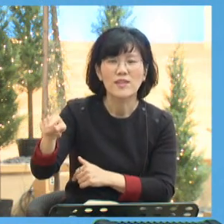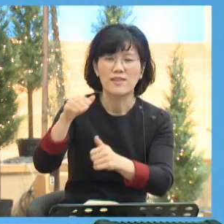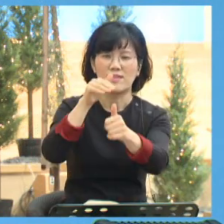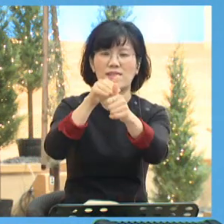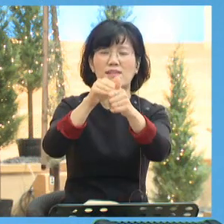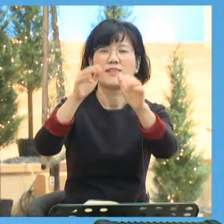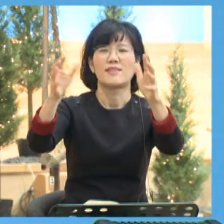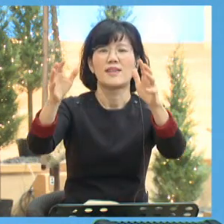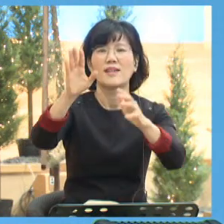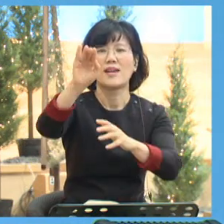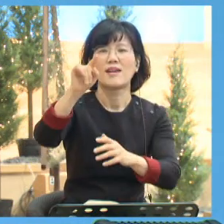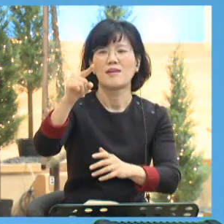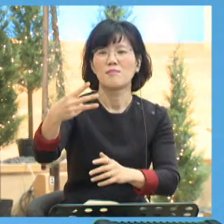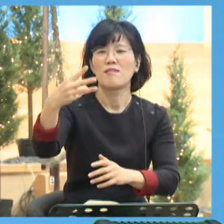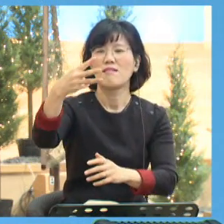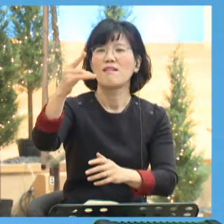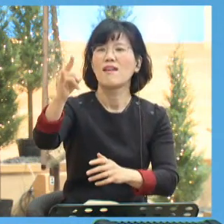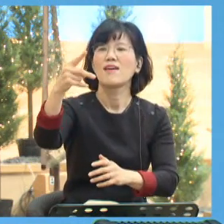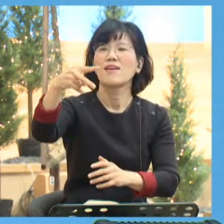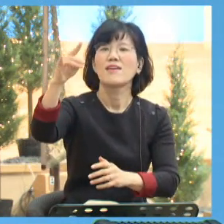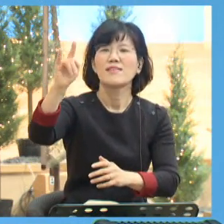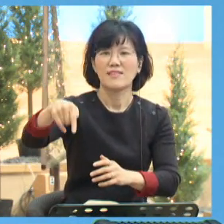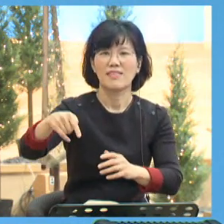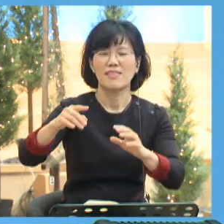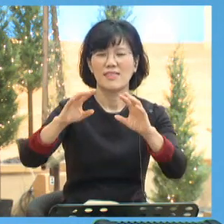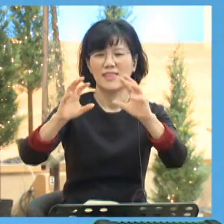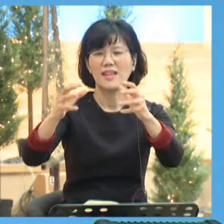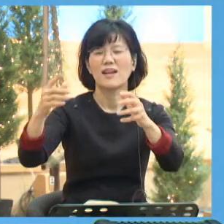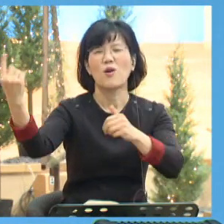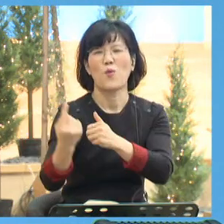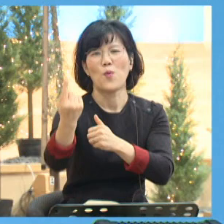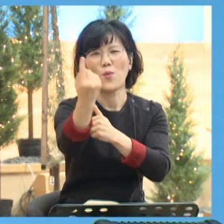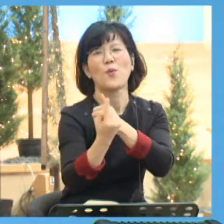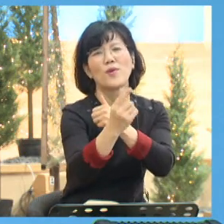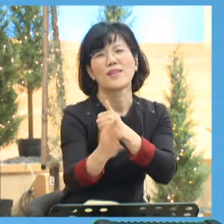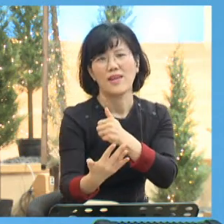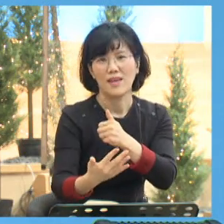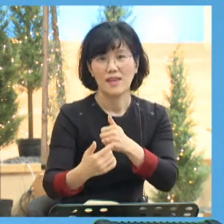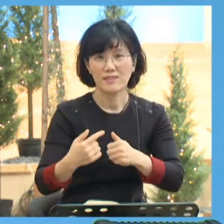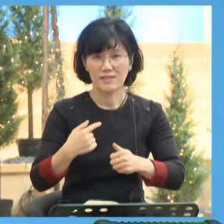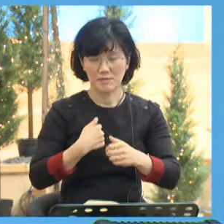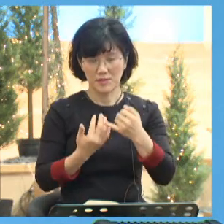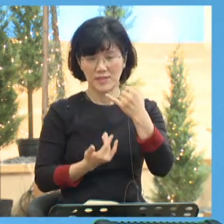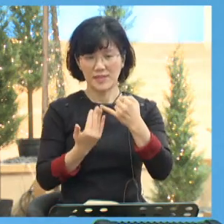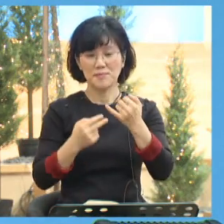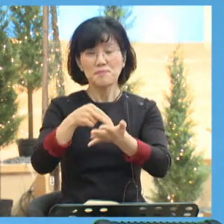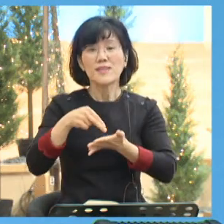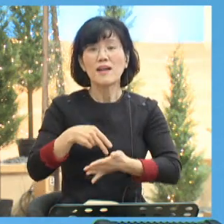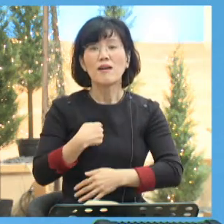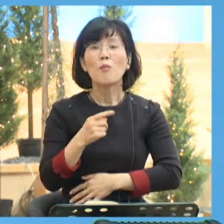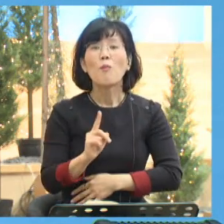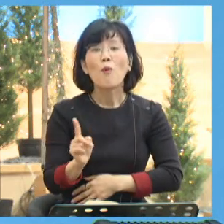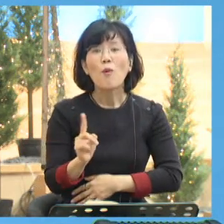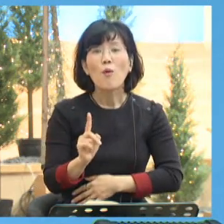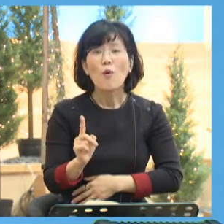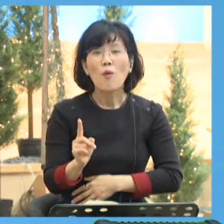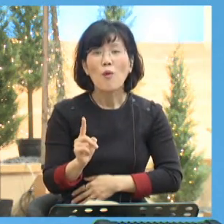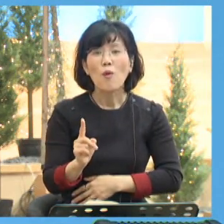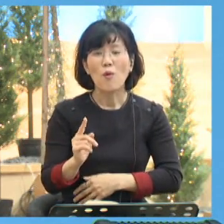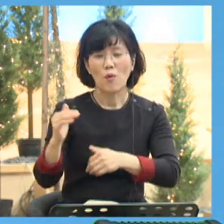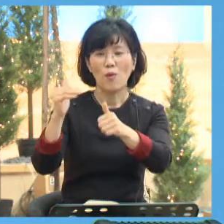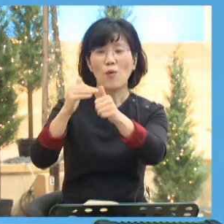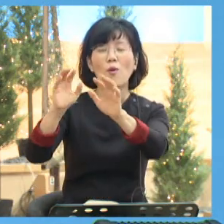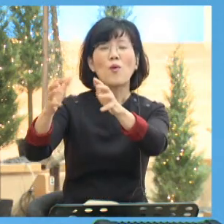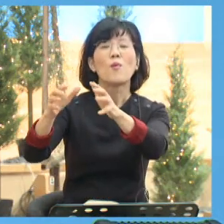불랙 쎄씨 밀고 들어 오게 되어 집니다 그러면 입다 입장에서 어떻게 되어 지죠 불로 에 3시